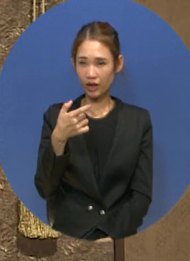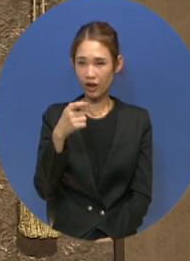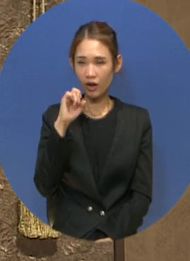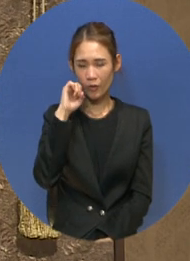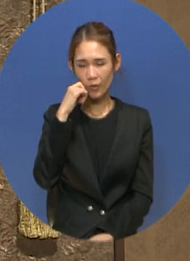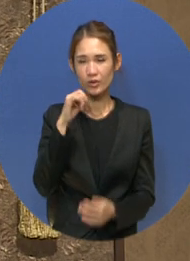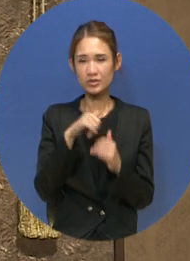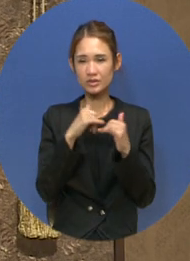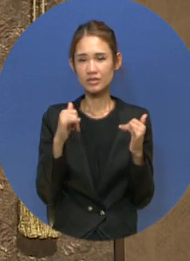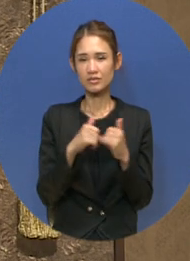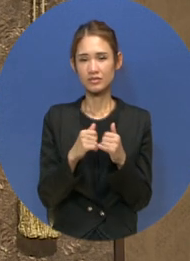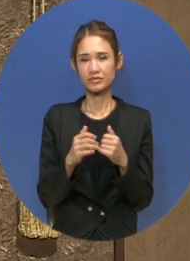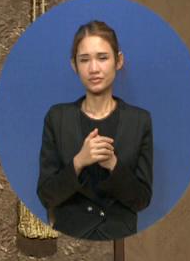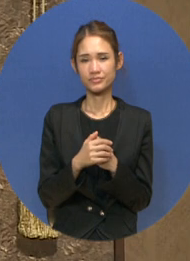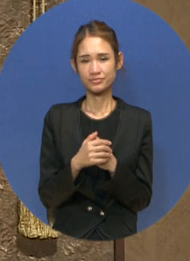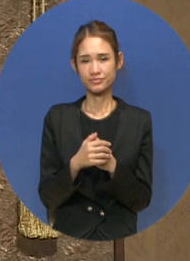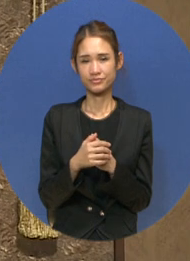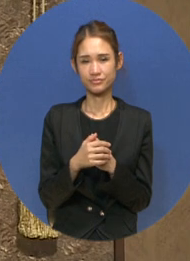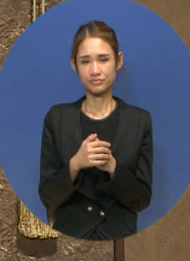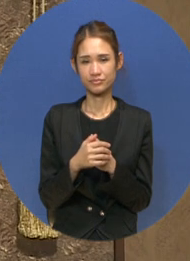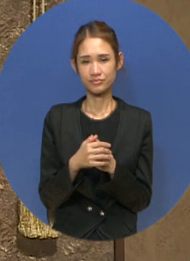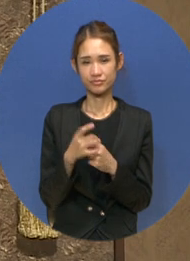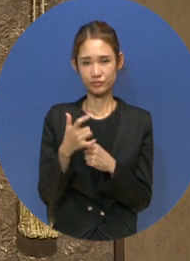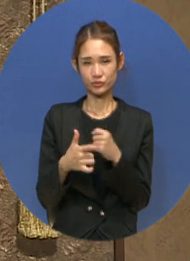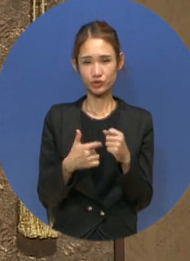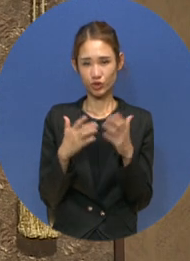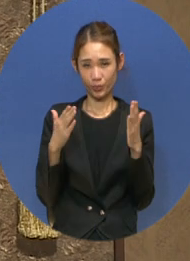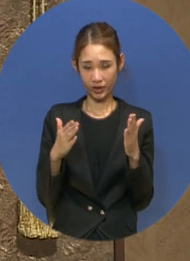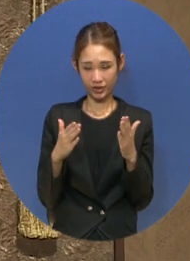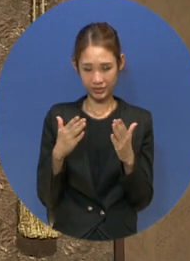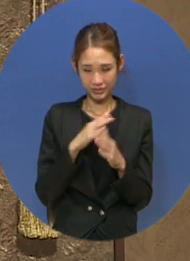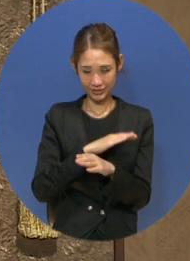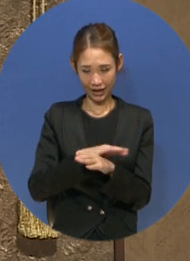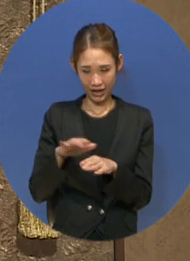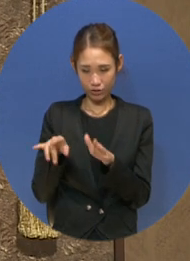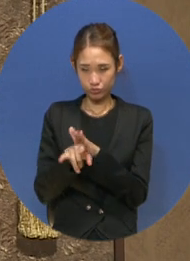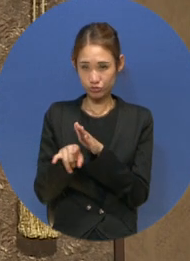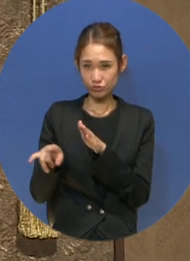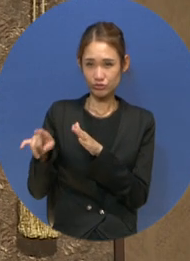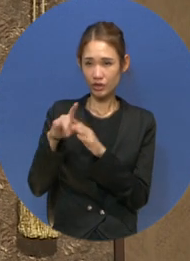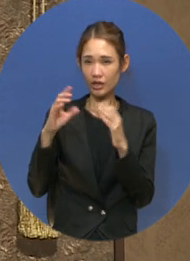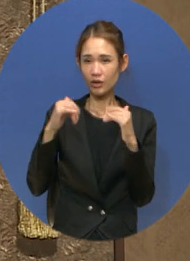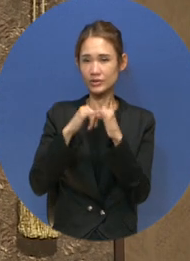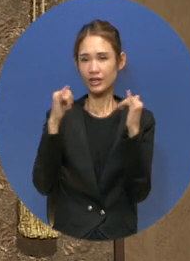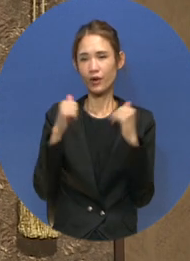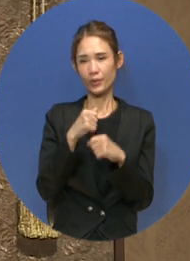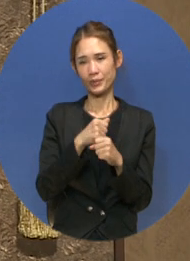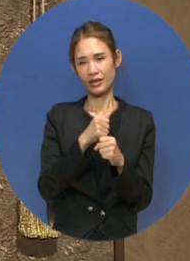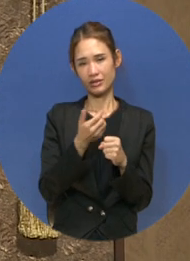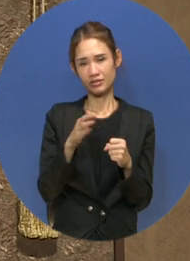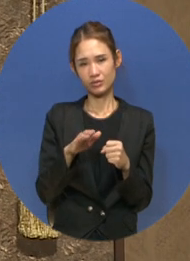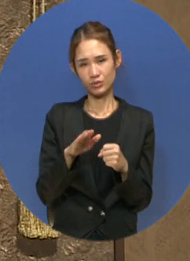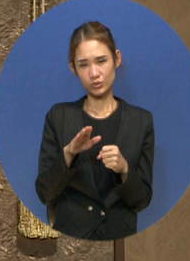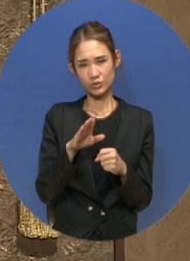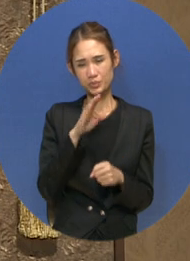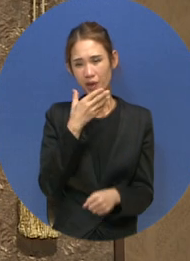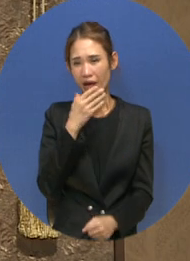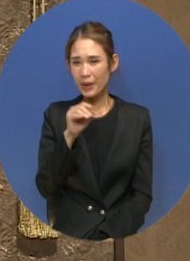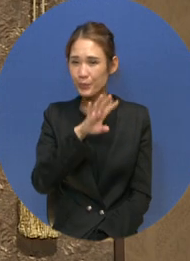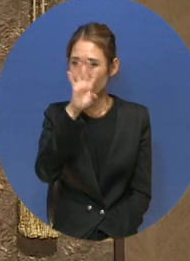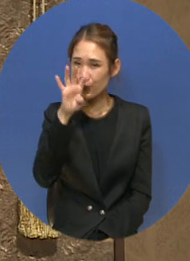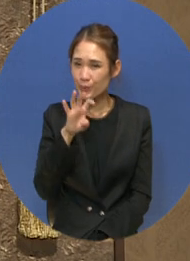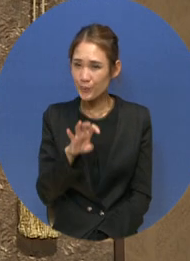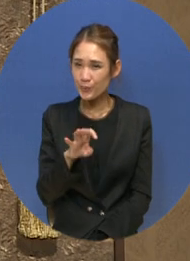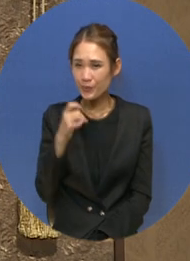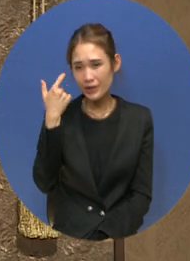60년대 어려운 사회에서 불과 60년 만에 이렇게 잘 사는 사회를 만들었지만 과연 행복할까라는 부분의